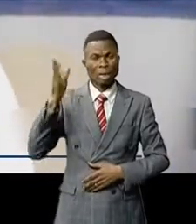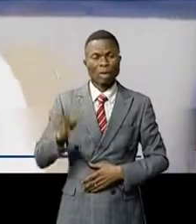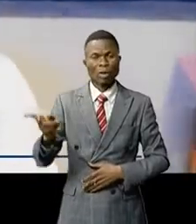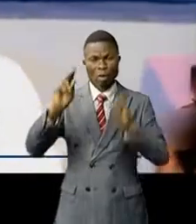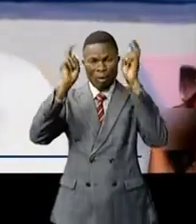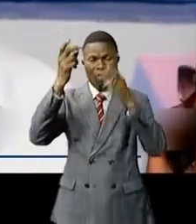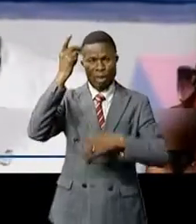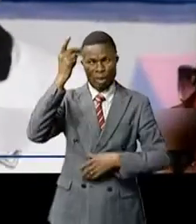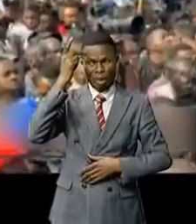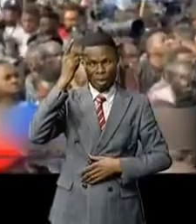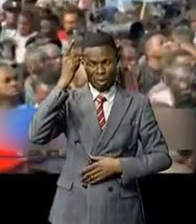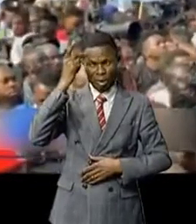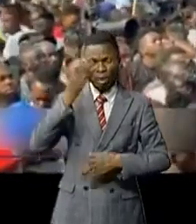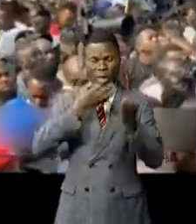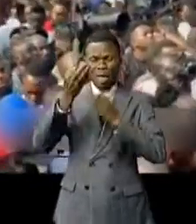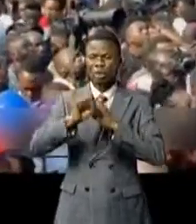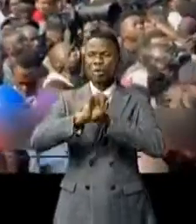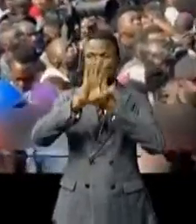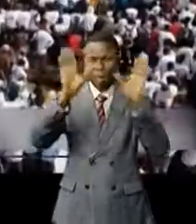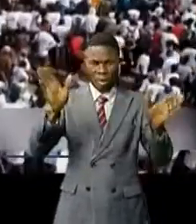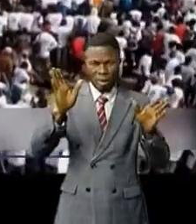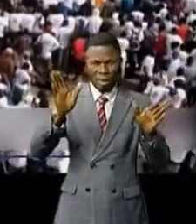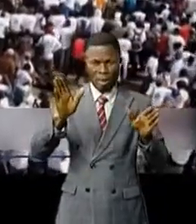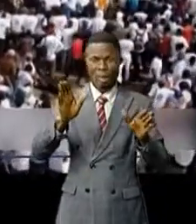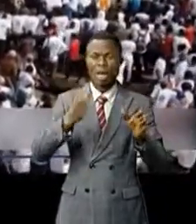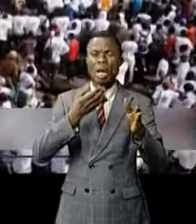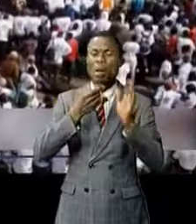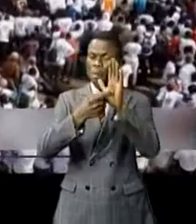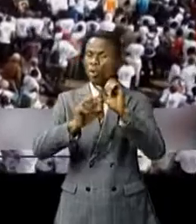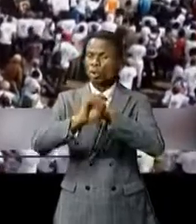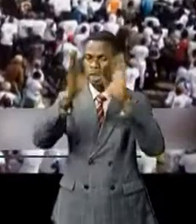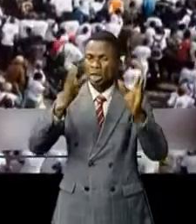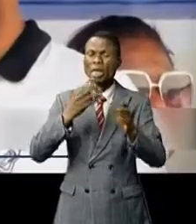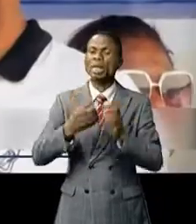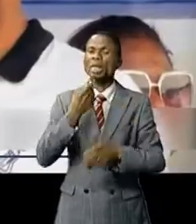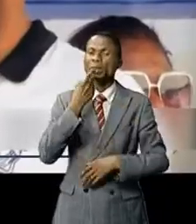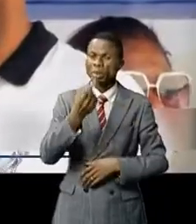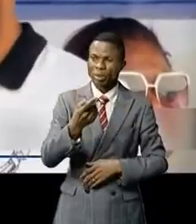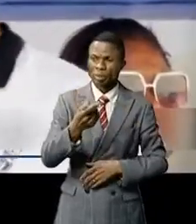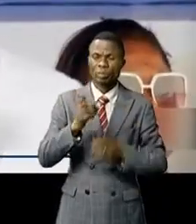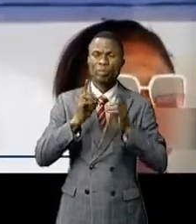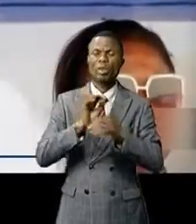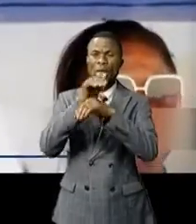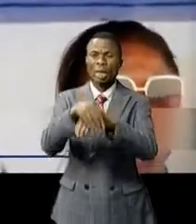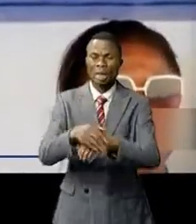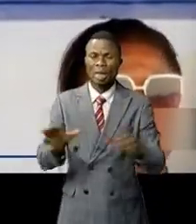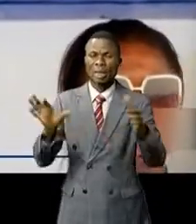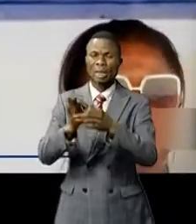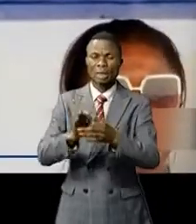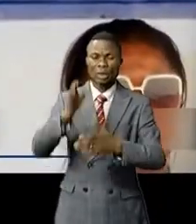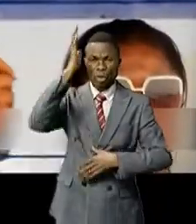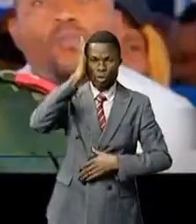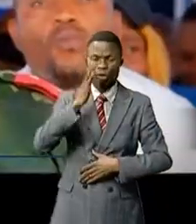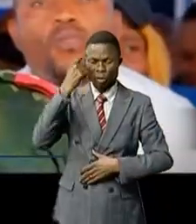de Kinshasa a été très explicite. Il a affiché clairement et ouvertement son adhésion à l'union sacrée pour